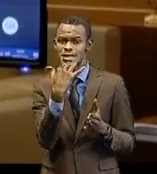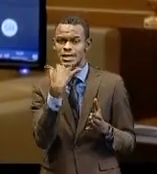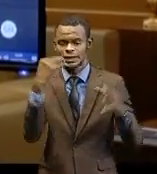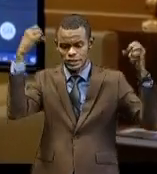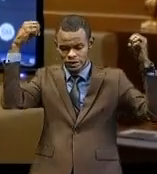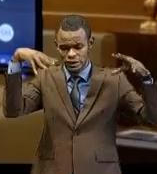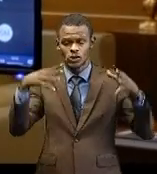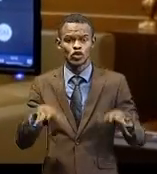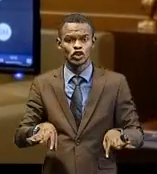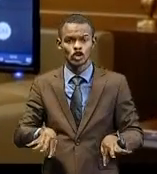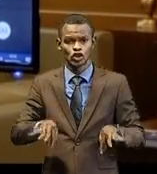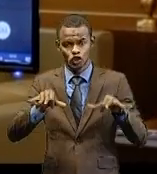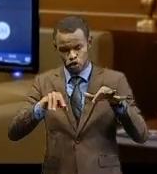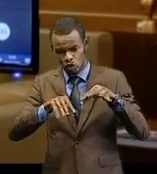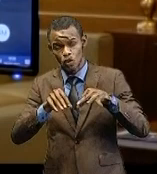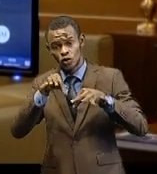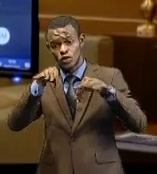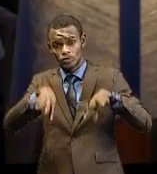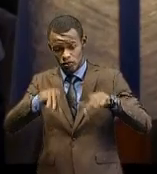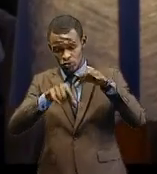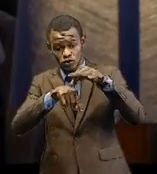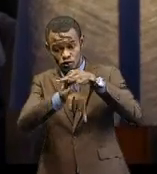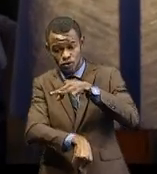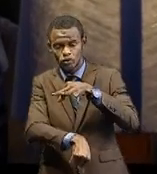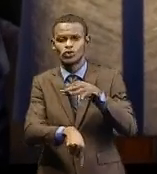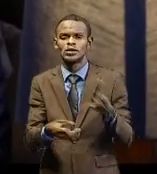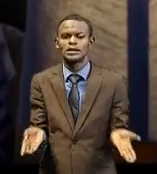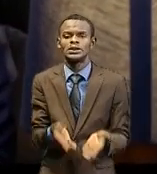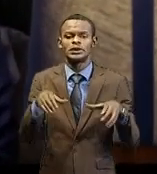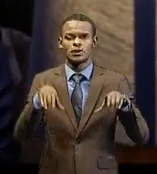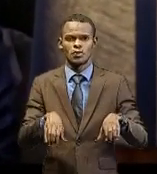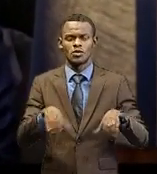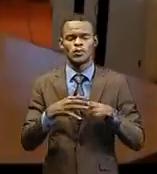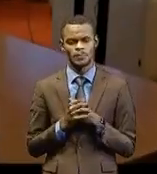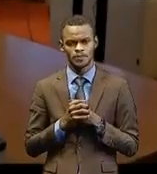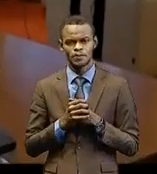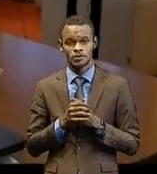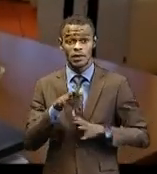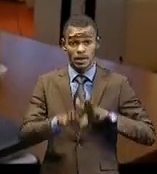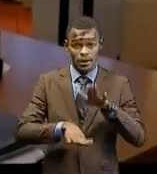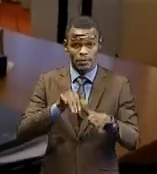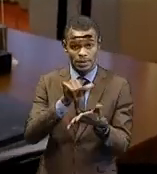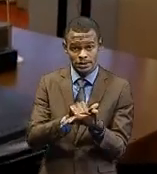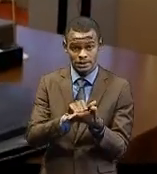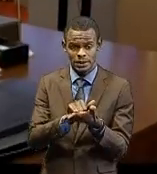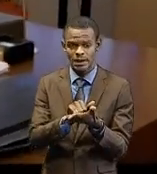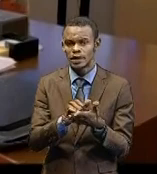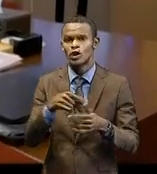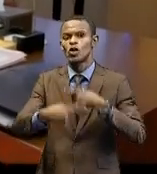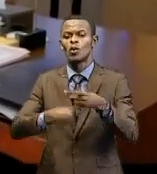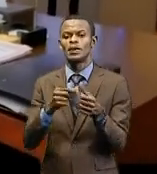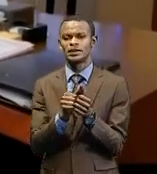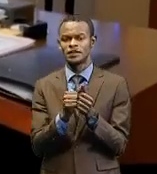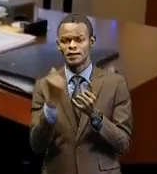sol et du sous-sol géoréférencé en République démocratique du Congo. Cette démarche partira d'une collecte de données par